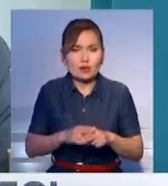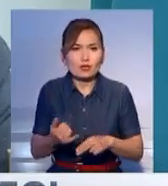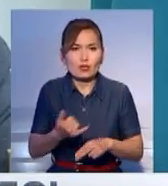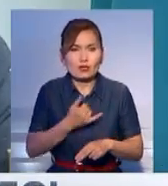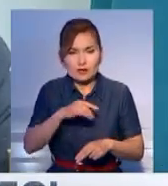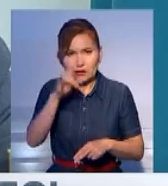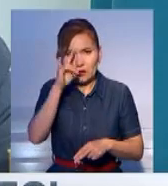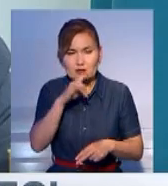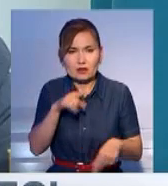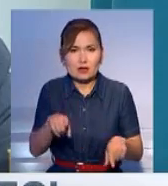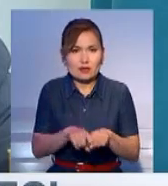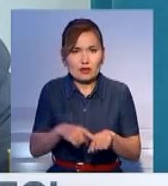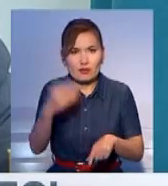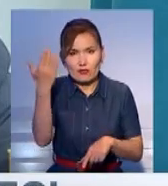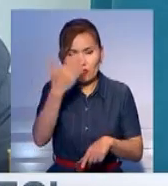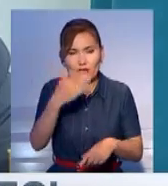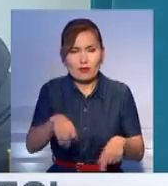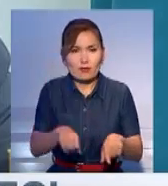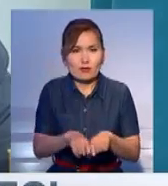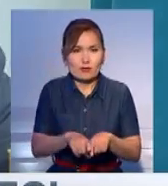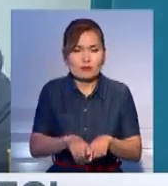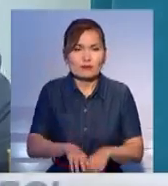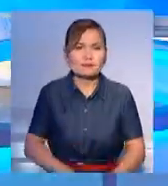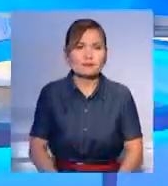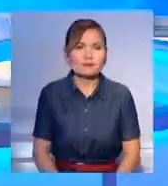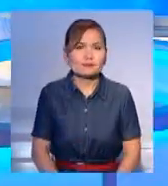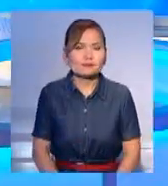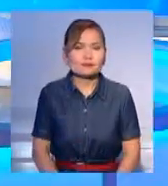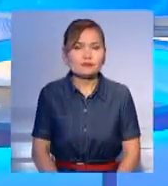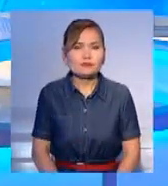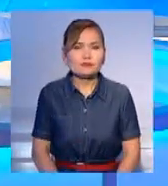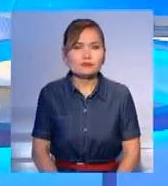нас. Так не должно быть.